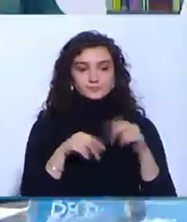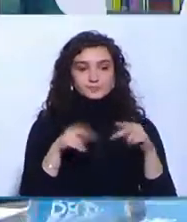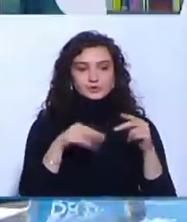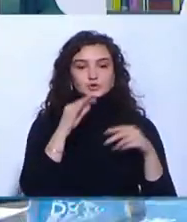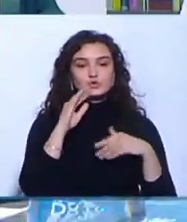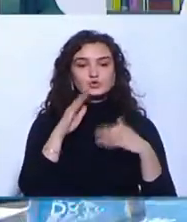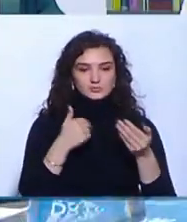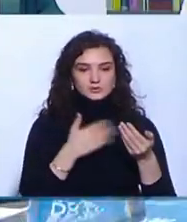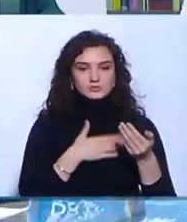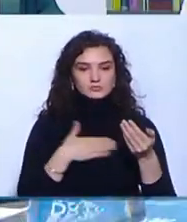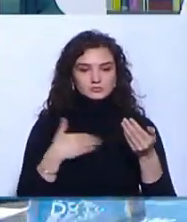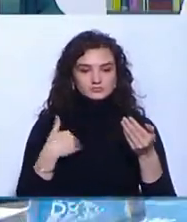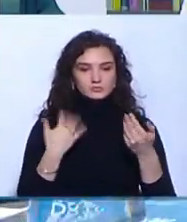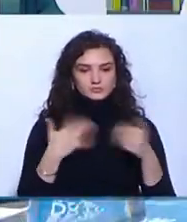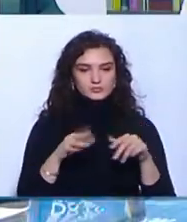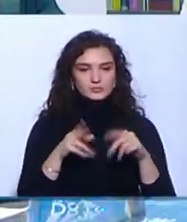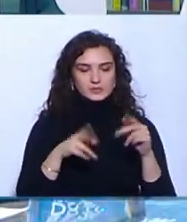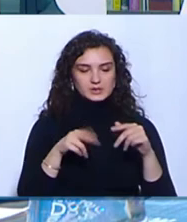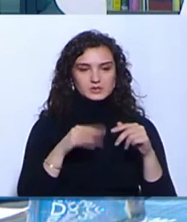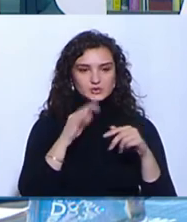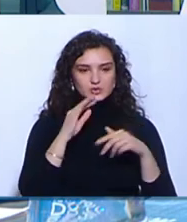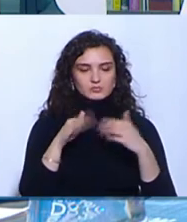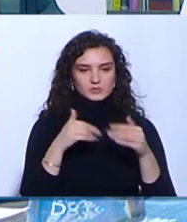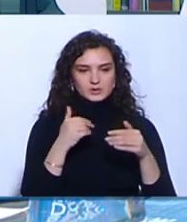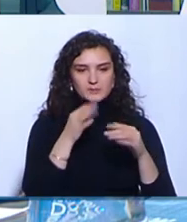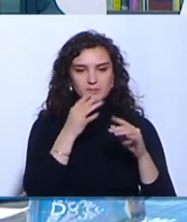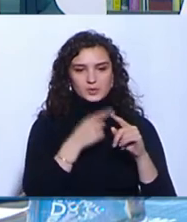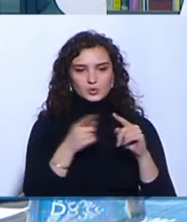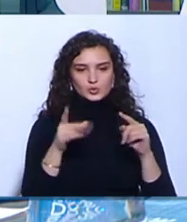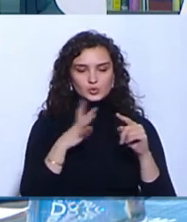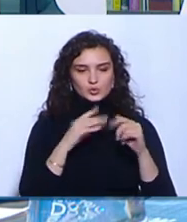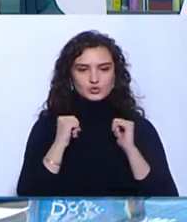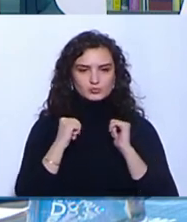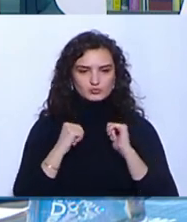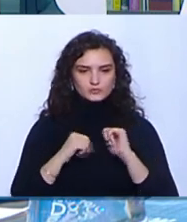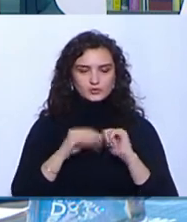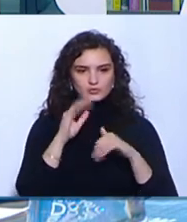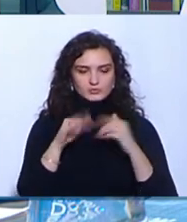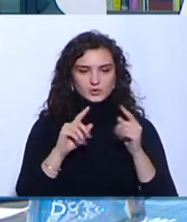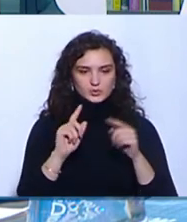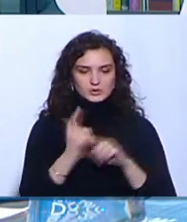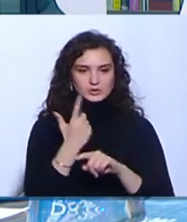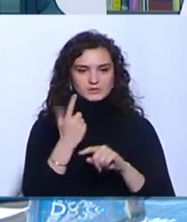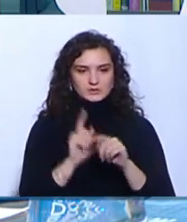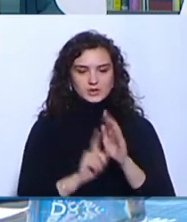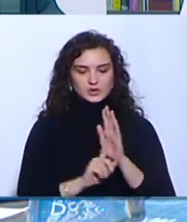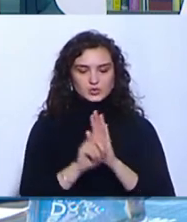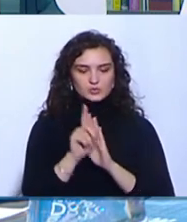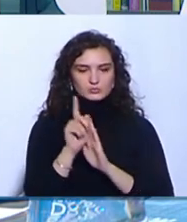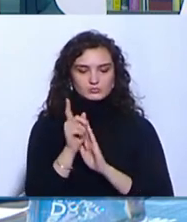ოპერაციის შემდეგ, ანუ როდესაც გარკვეული პერიოდი იყო სიმშვიდე და მერე უცებ დაიწყო